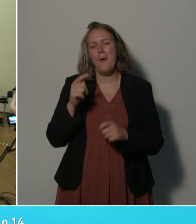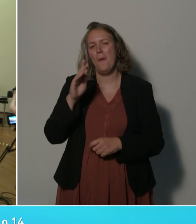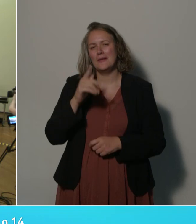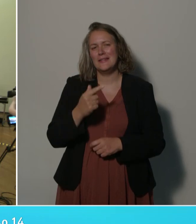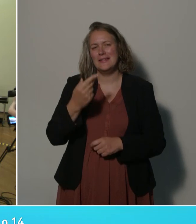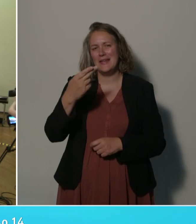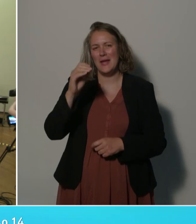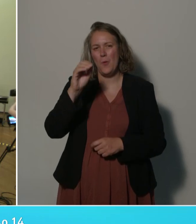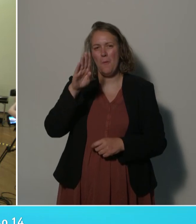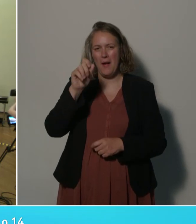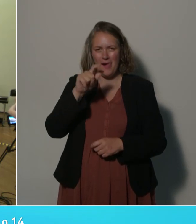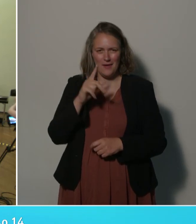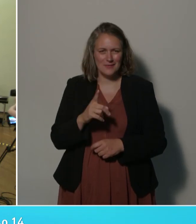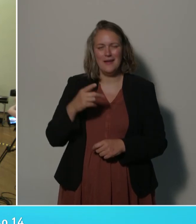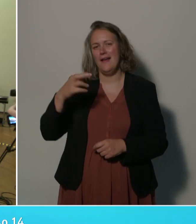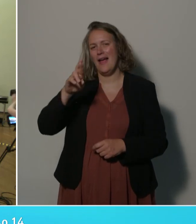Herr Bürgermeister Gerlitz, bitte.